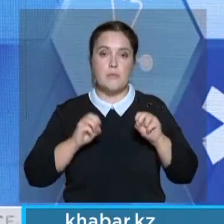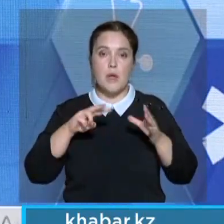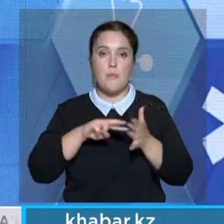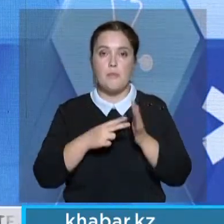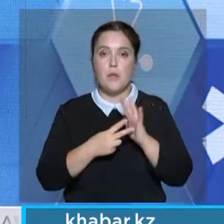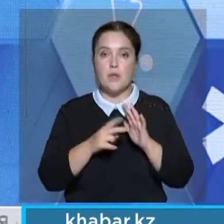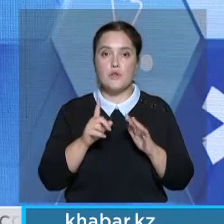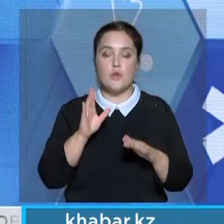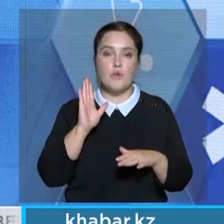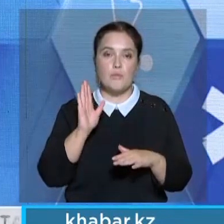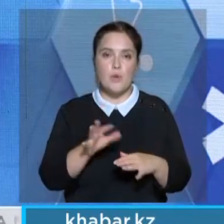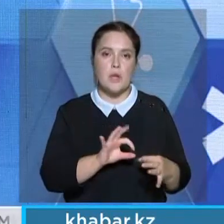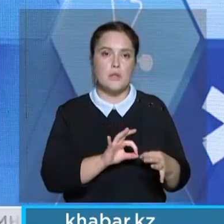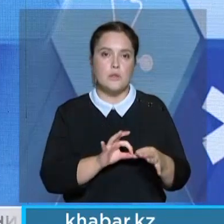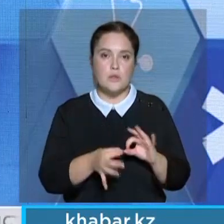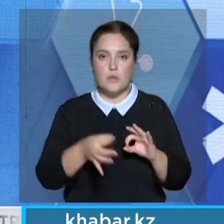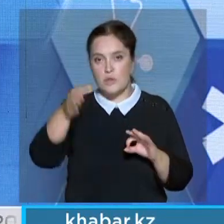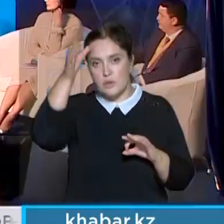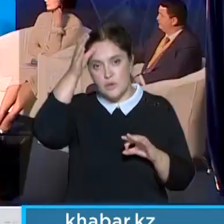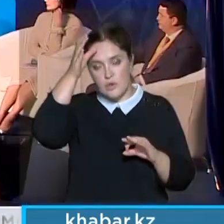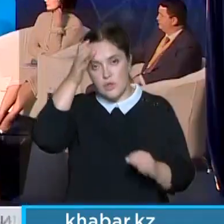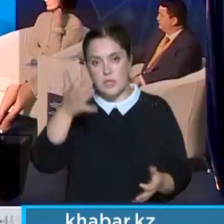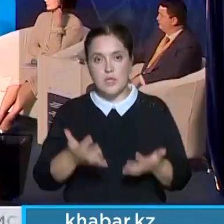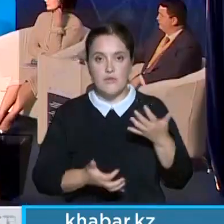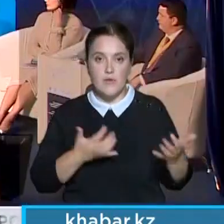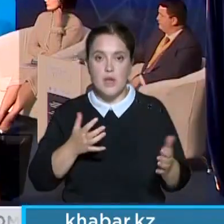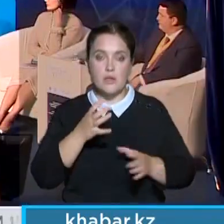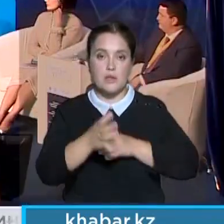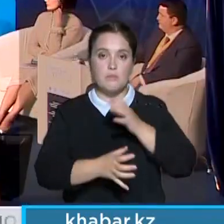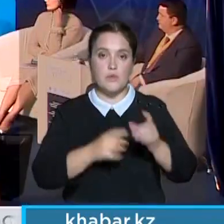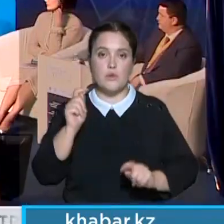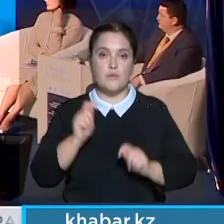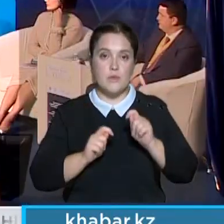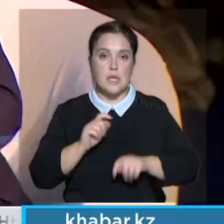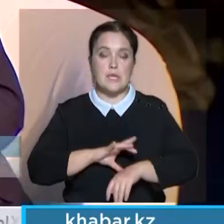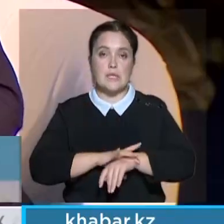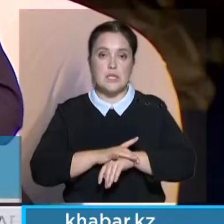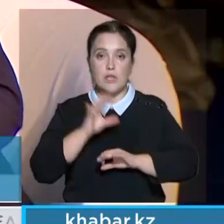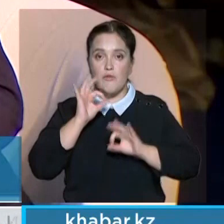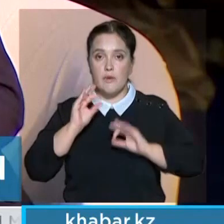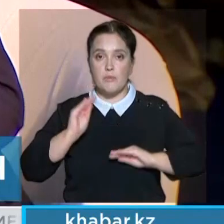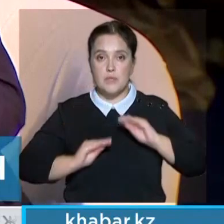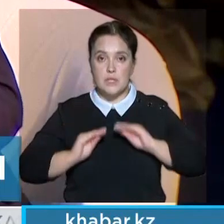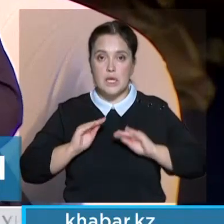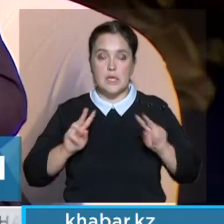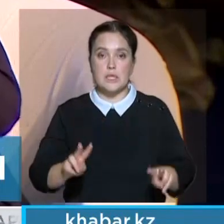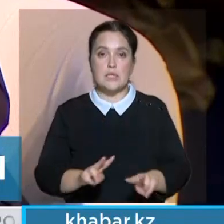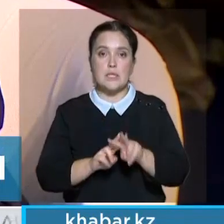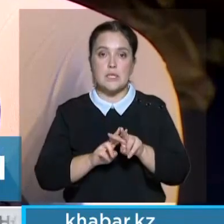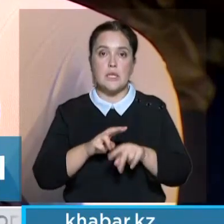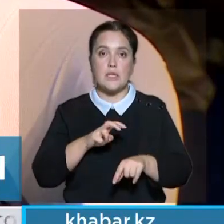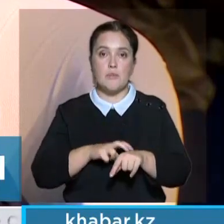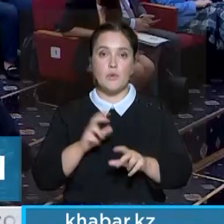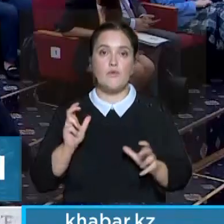биофармацевтических специалистов. Планируется, что они будут проводить сложные научные исследования. Сегодня на международном саммите Ташкентский фармацевтический институт